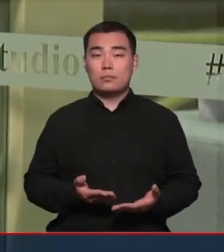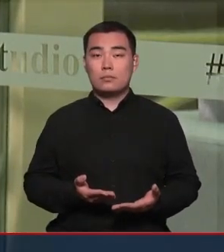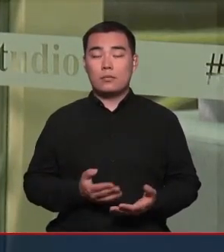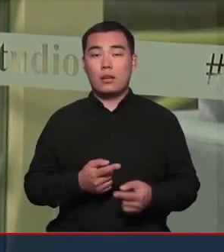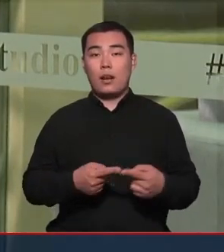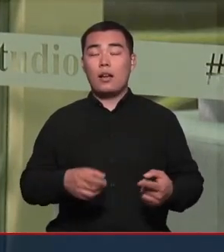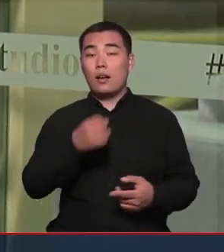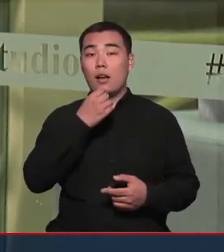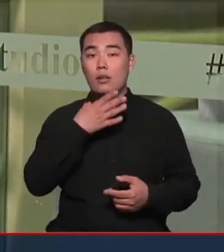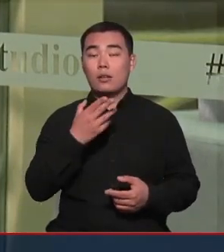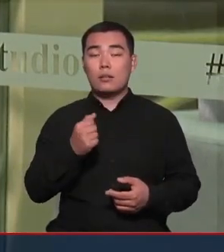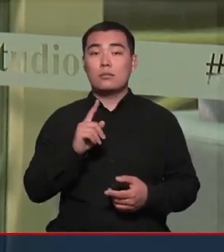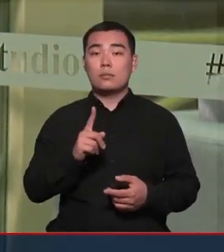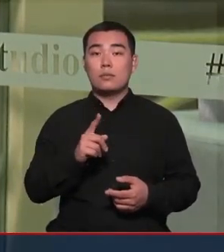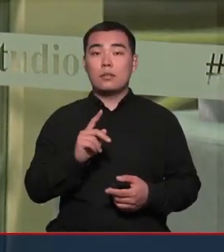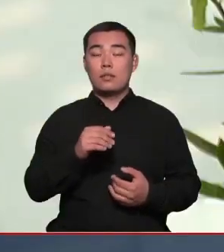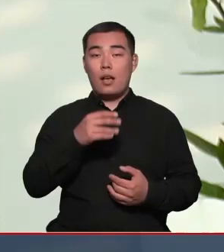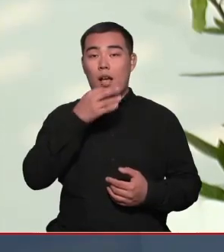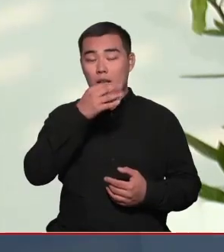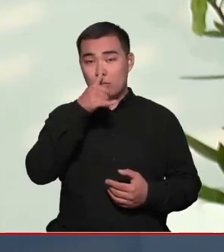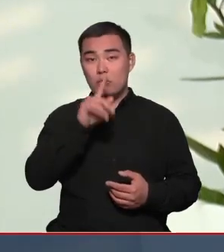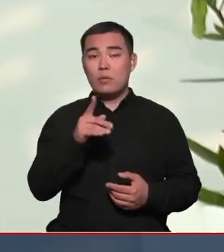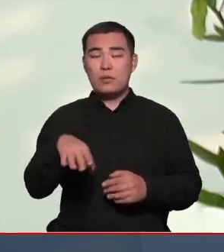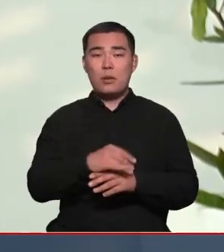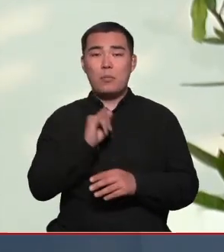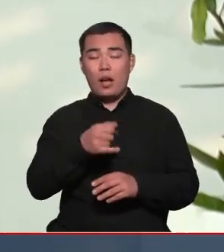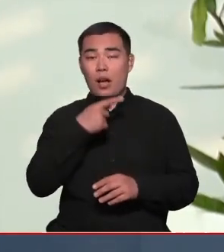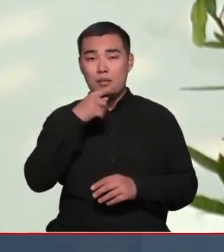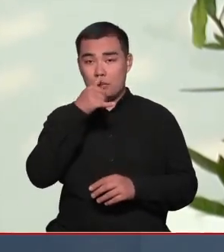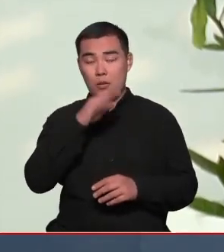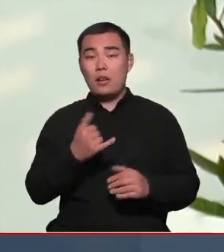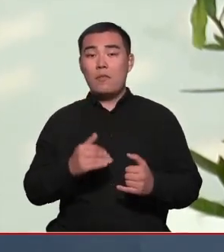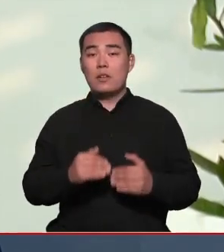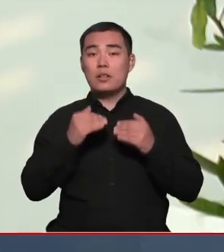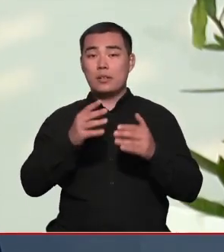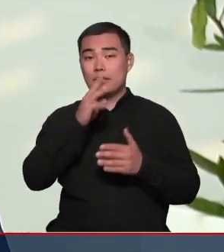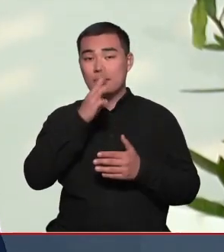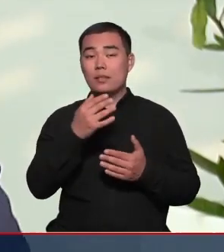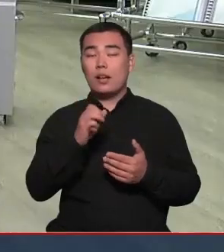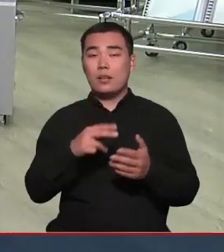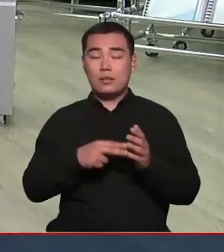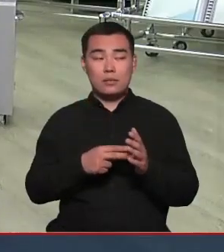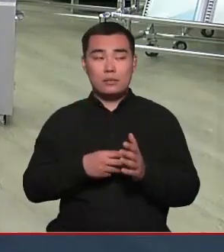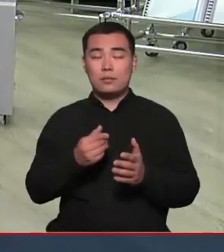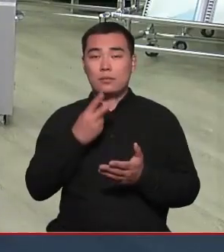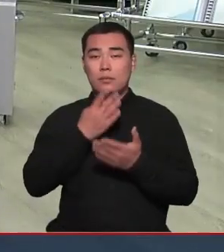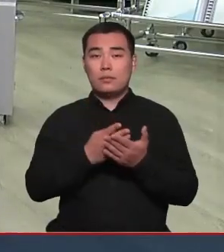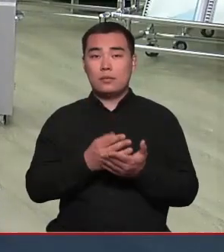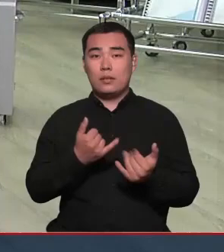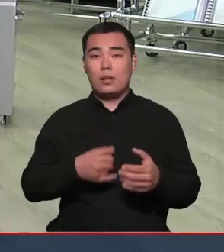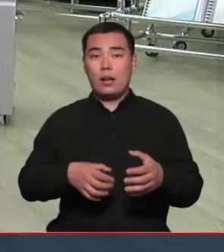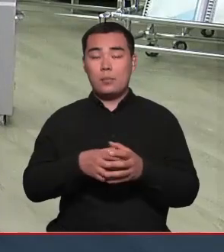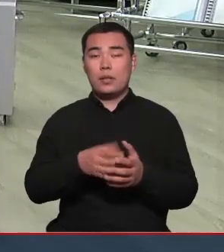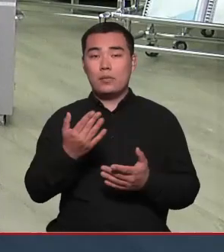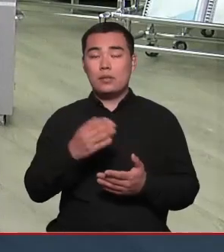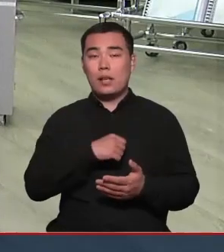Кейбірлер жақсы бол, оларды айта алмаймын, бәрі жаман деп. Ең жоғары жалақы қанша қазір Қазақстан темір жолы компаниясында? Және де мынау сыртта